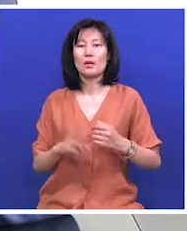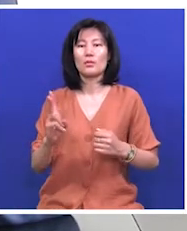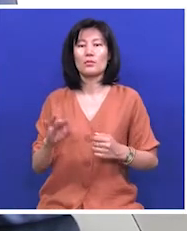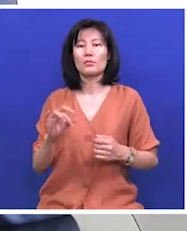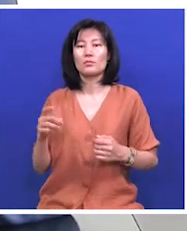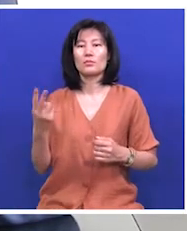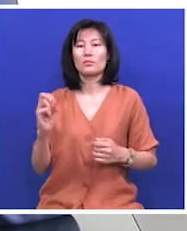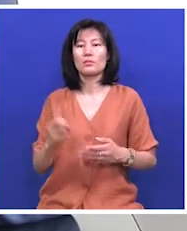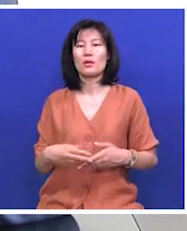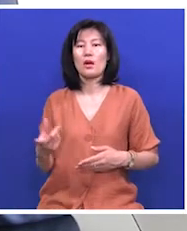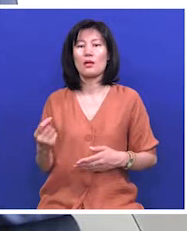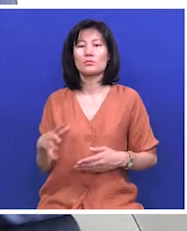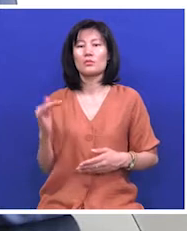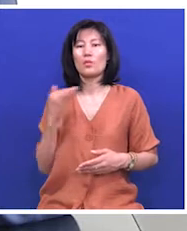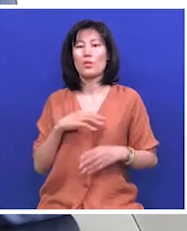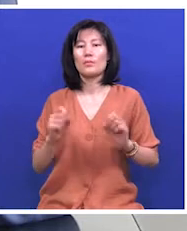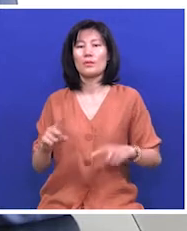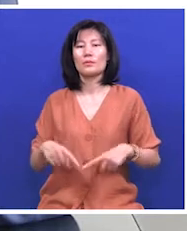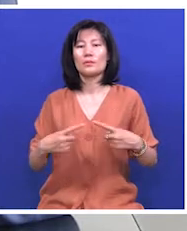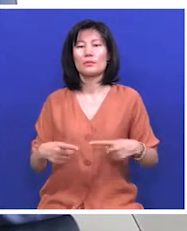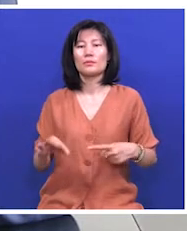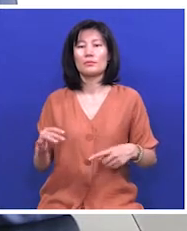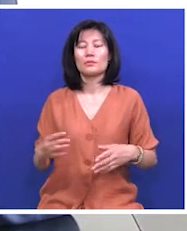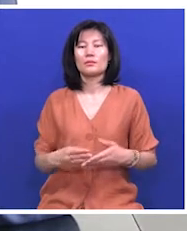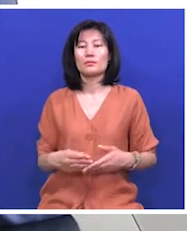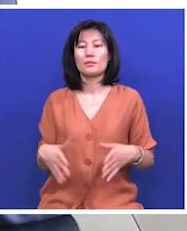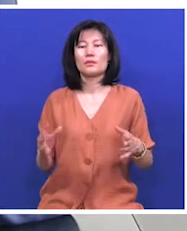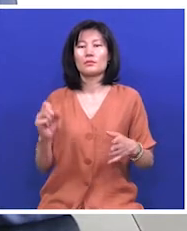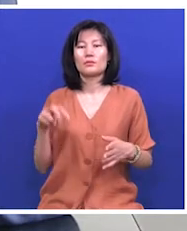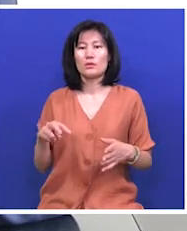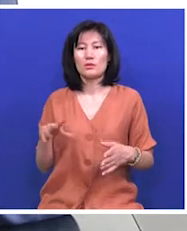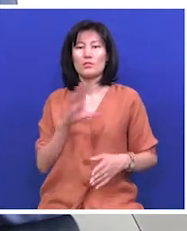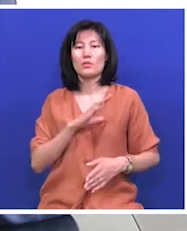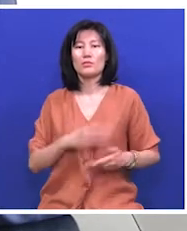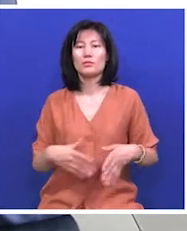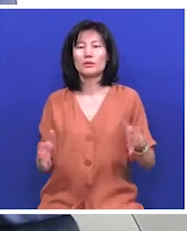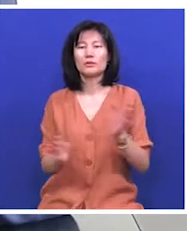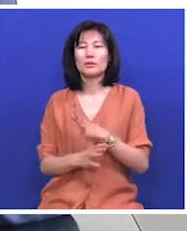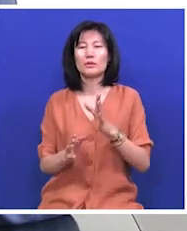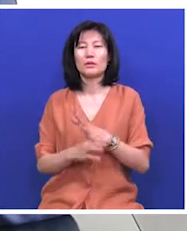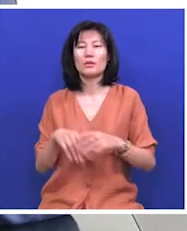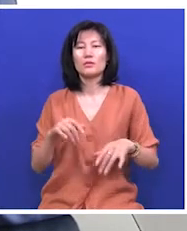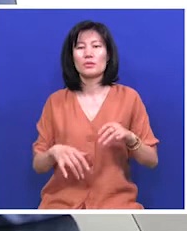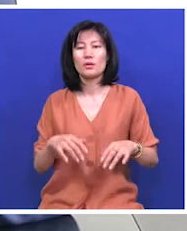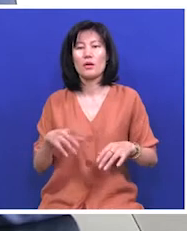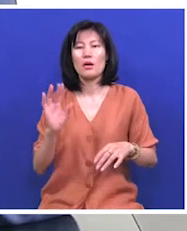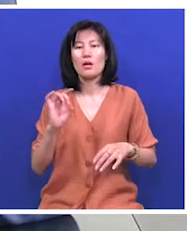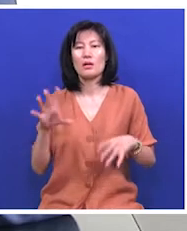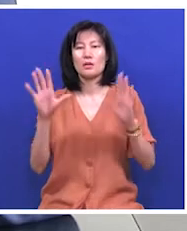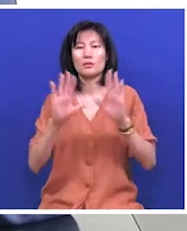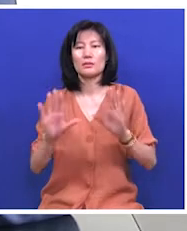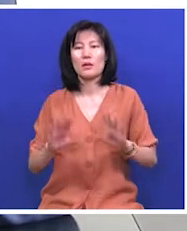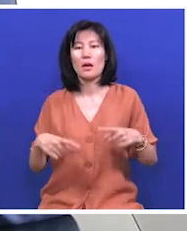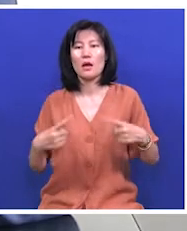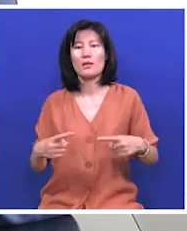ескі қондырғылардың саны аз емес. Және кез келген жел тұру, мысалы, жаңбыр жау, қар